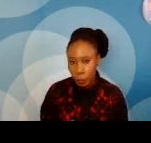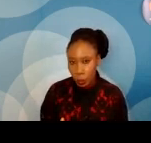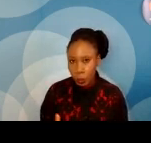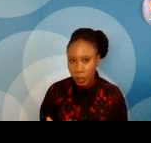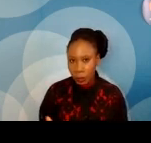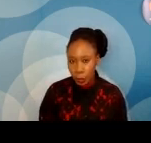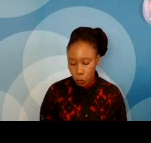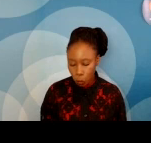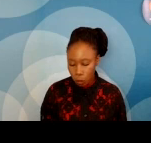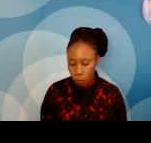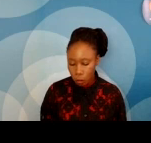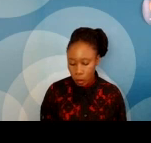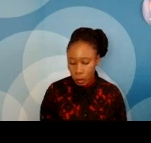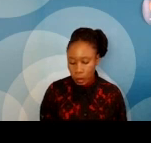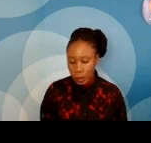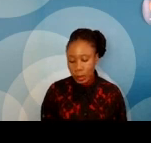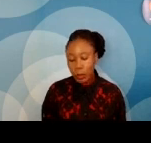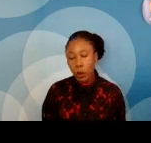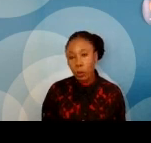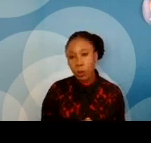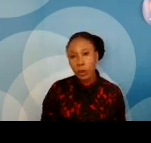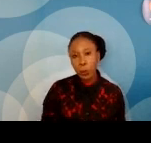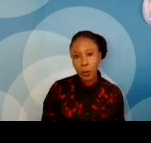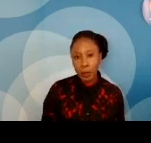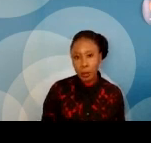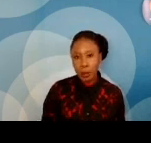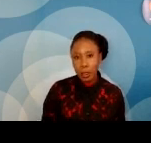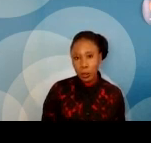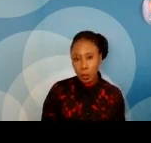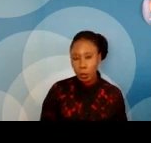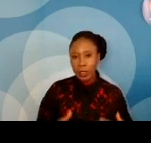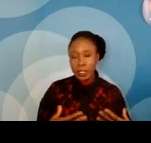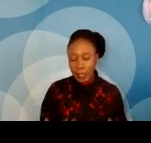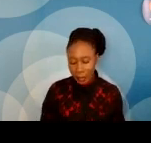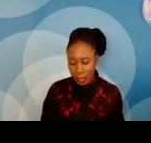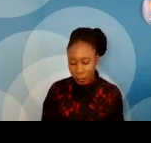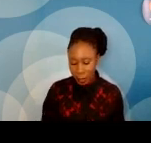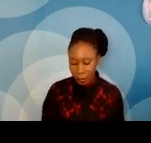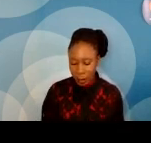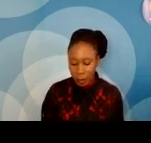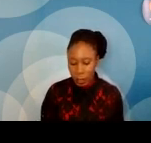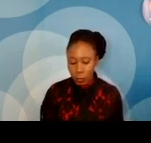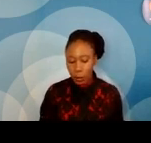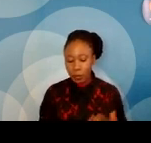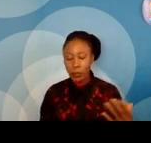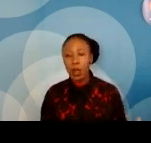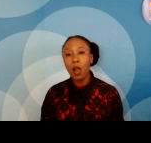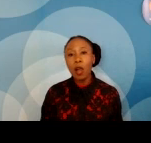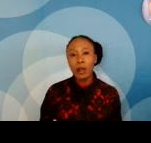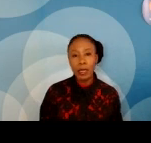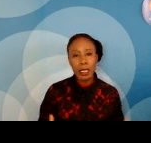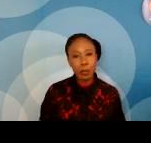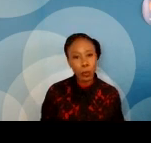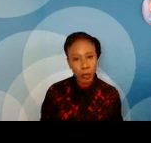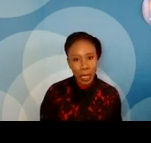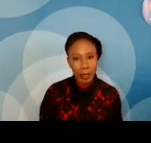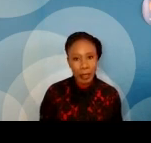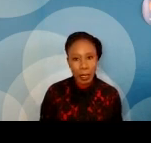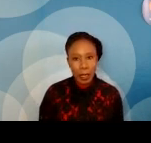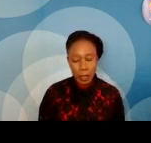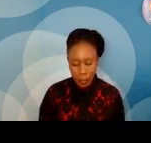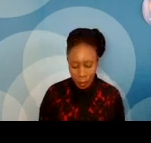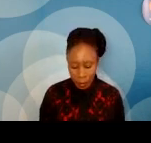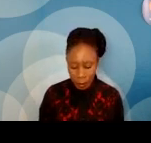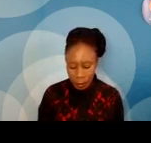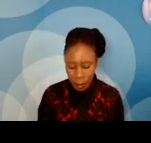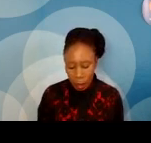att vi utan att förstå sätter ihop grupper som liknar varandra för att vi har en inbord